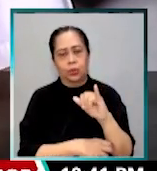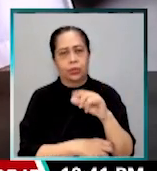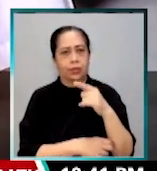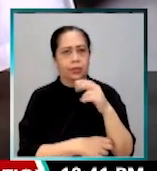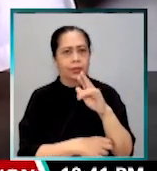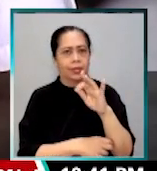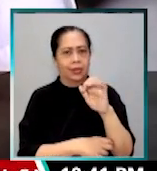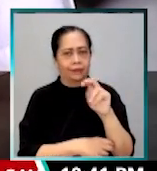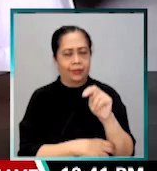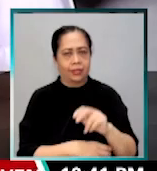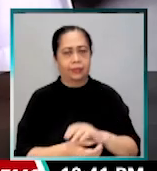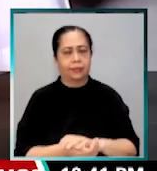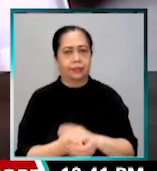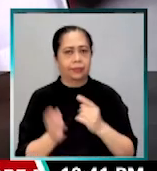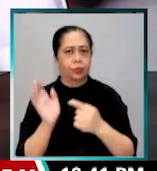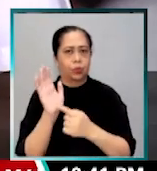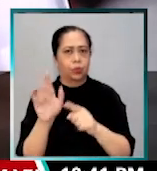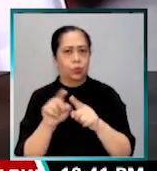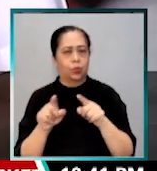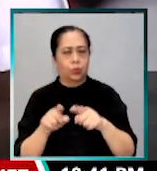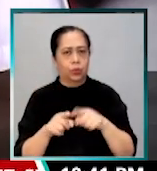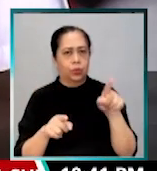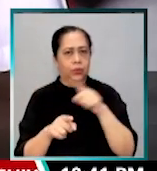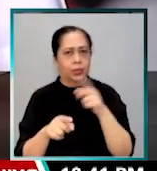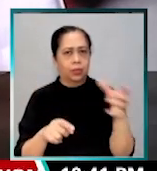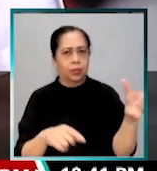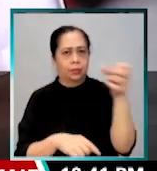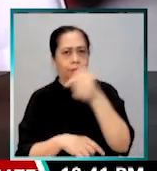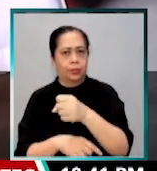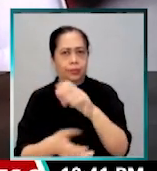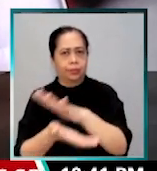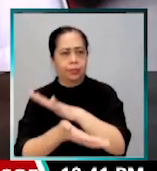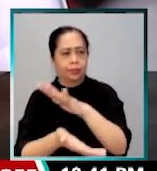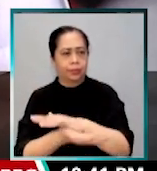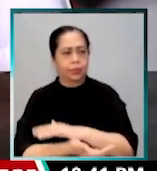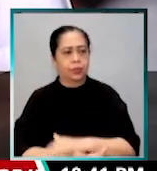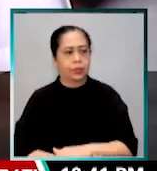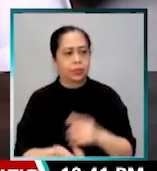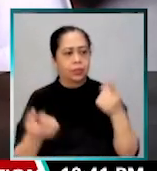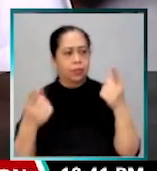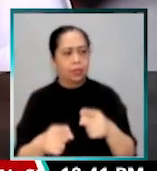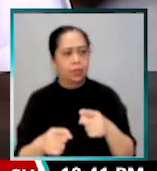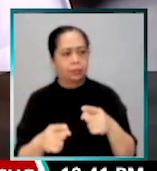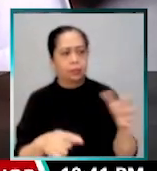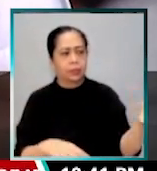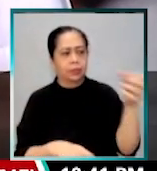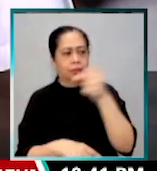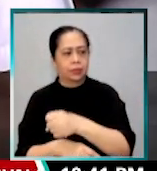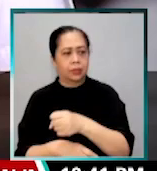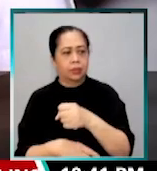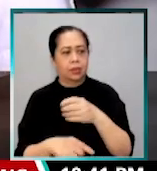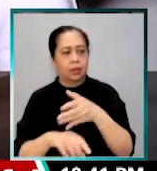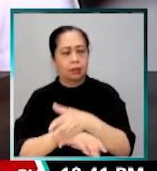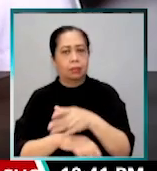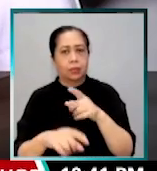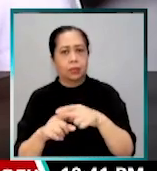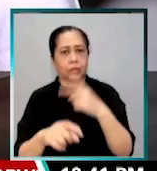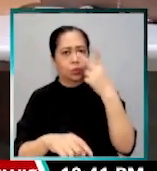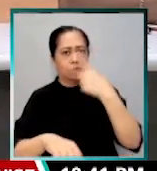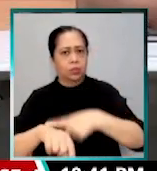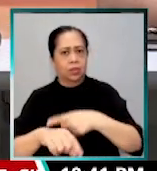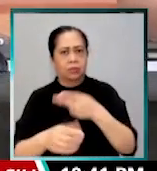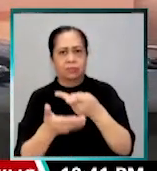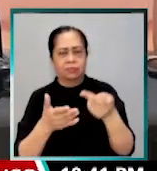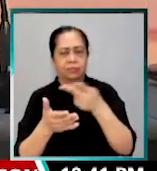News. Ipinakita rin ni Punay ang kanyang appointment papers. Nangyari ang pagkakatalaga kay Punay matapos 2 beses